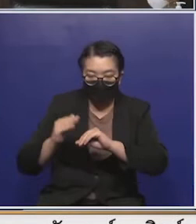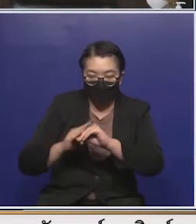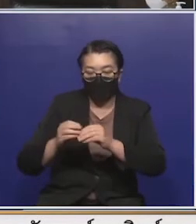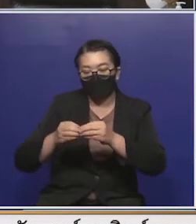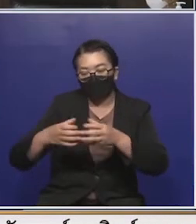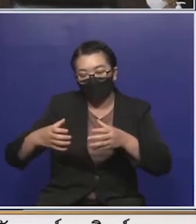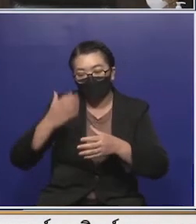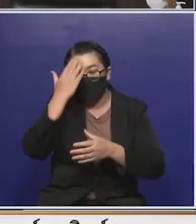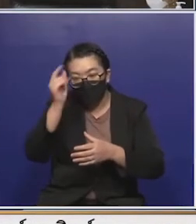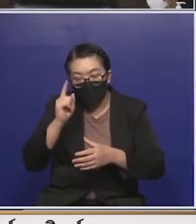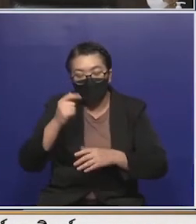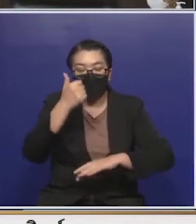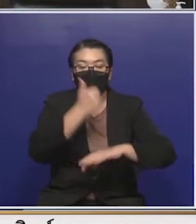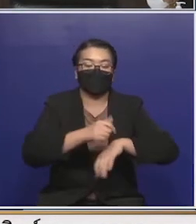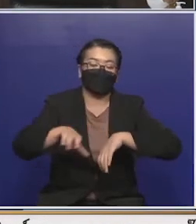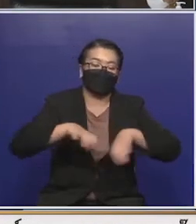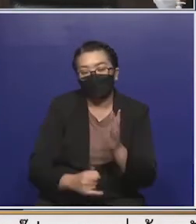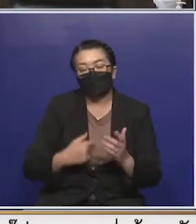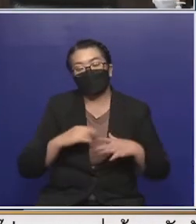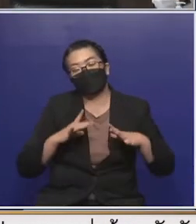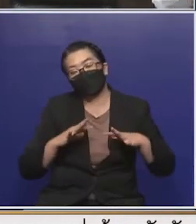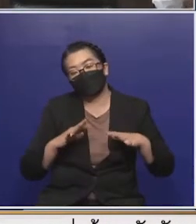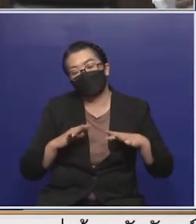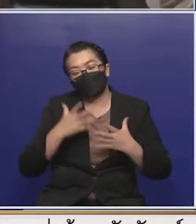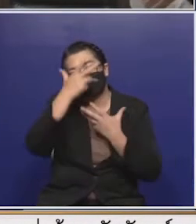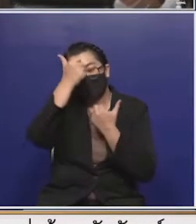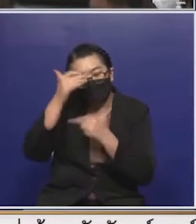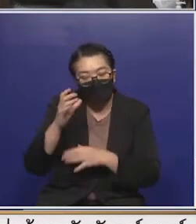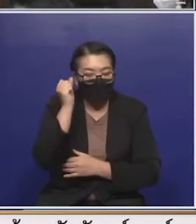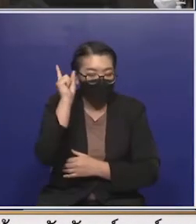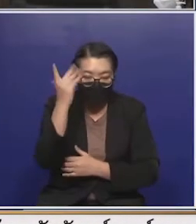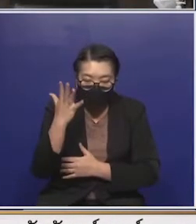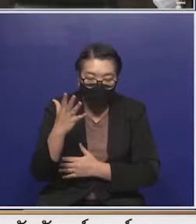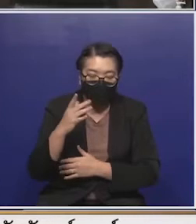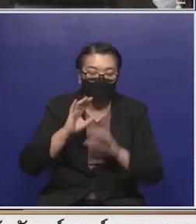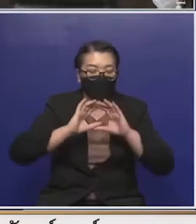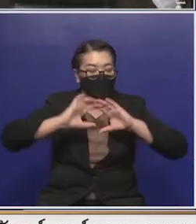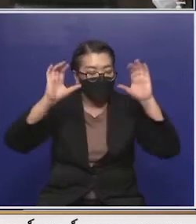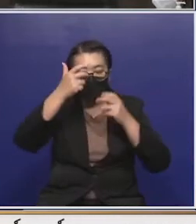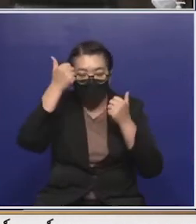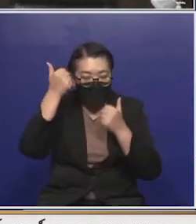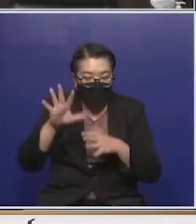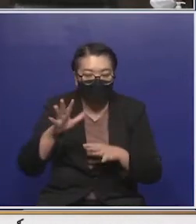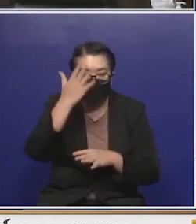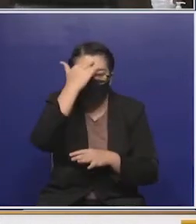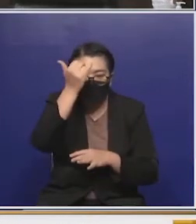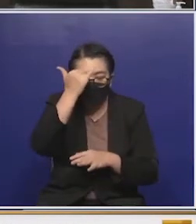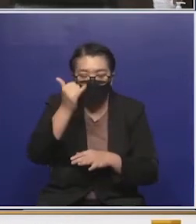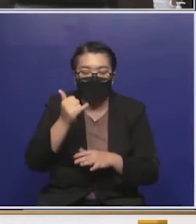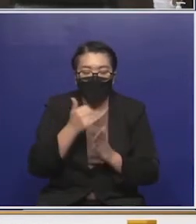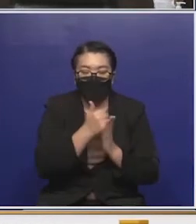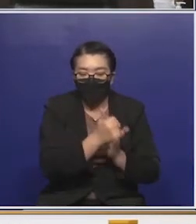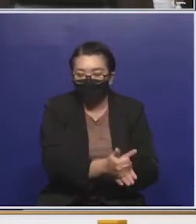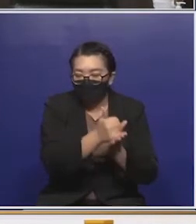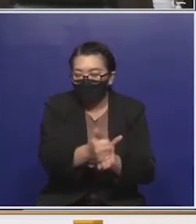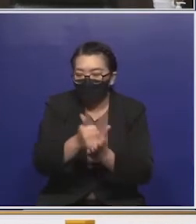ต้นเหตุกเพระการบริหารจดการวัคซีทผดพาดและความไม่เข้าใจของรัฐบาลว่าการเก้าผ่าวิกฤษณนี้มหทางเดี